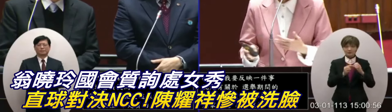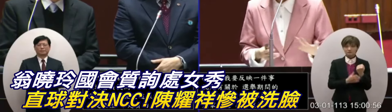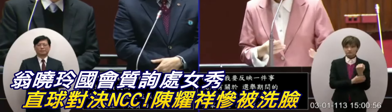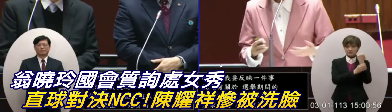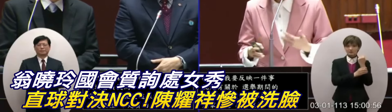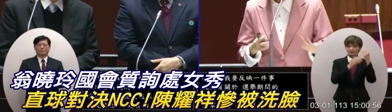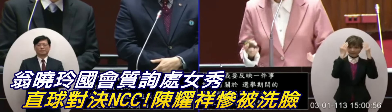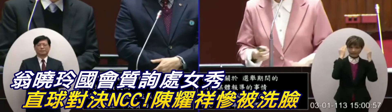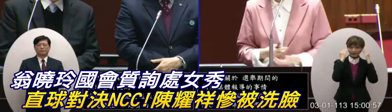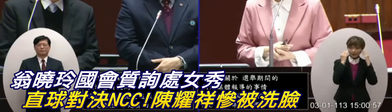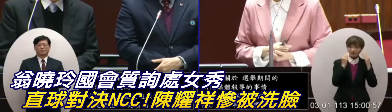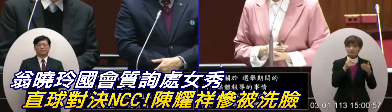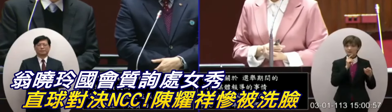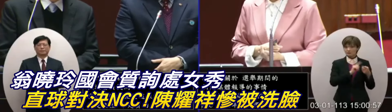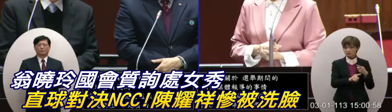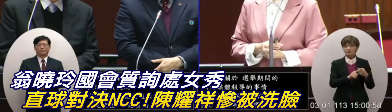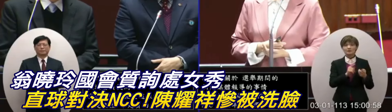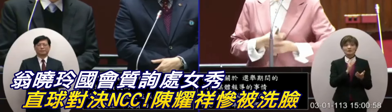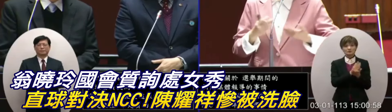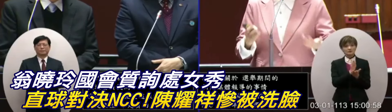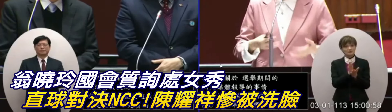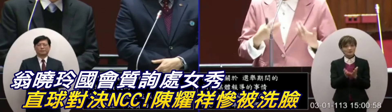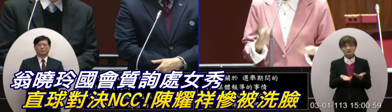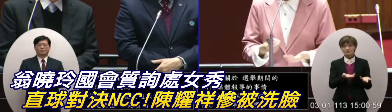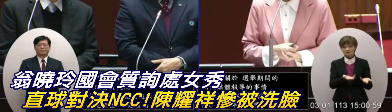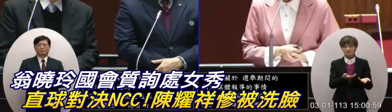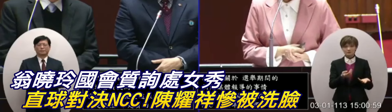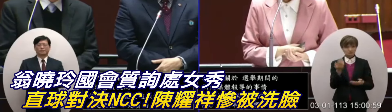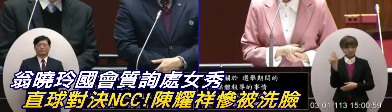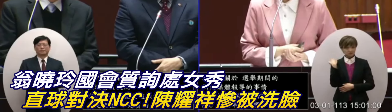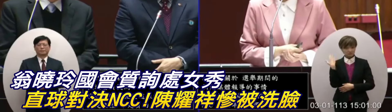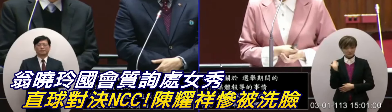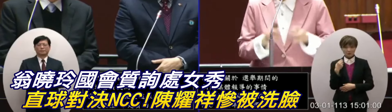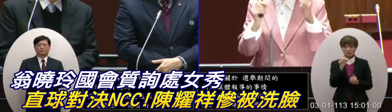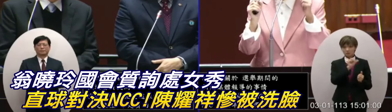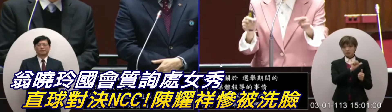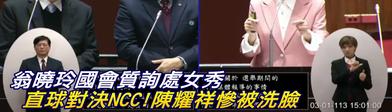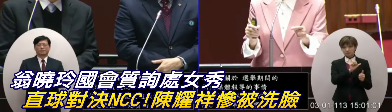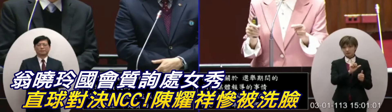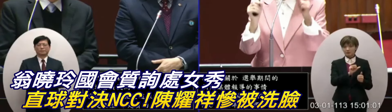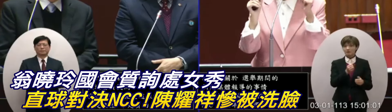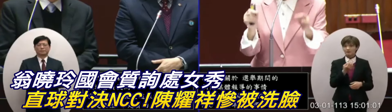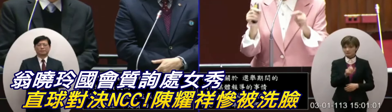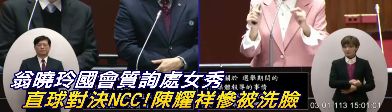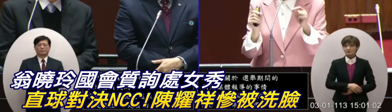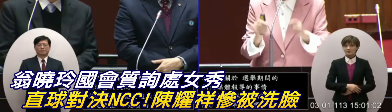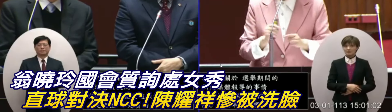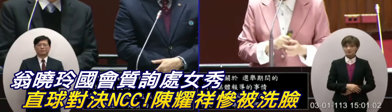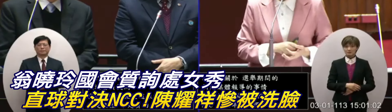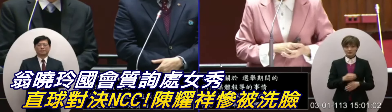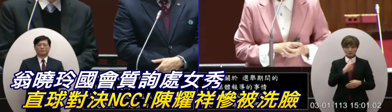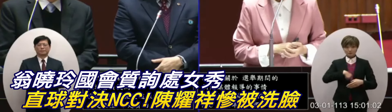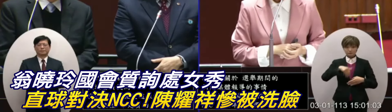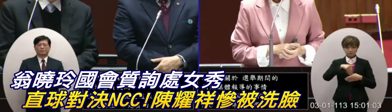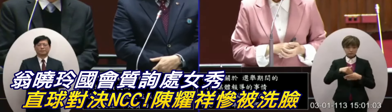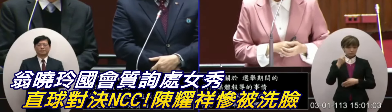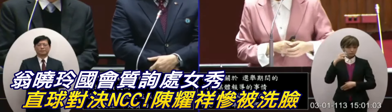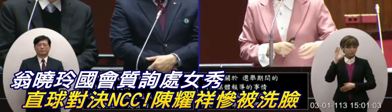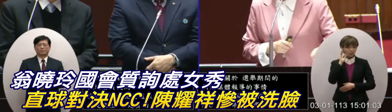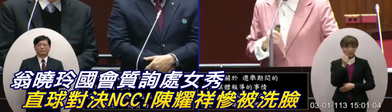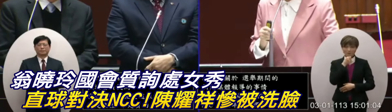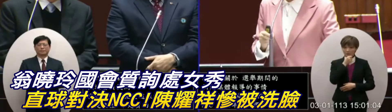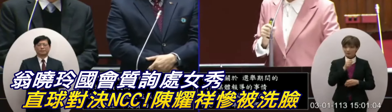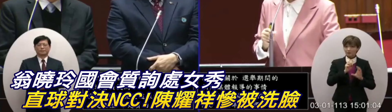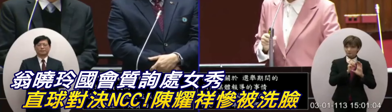然后呢等等的，那么在当时做了很多的处分，它都是针对选举的新闻报道。可